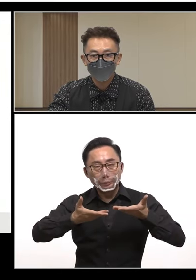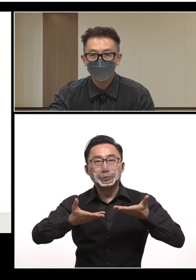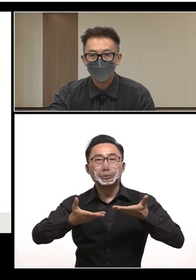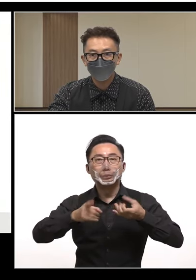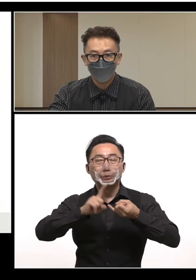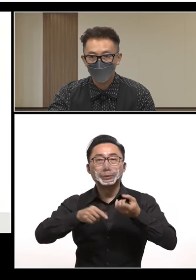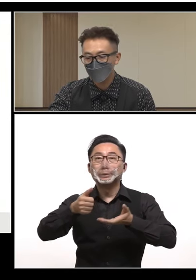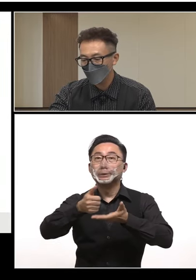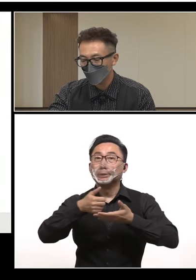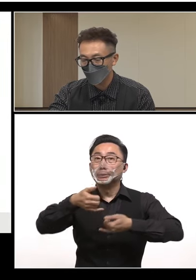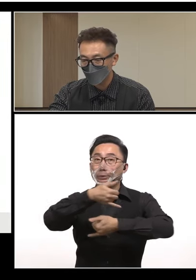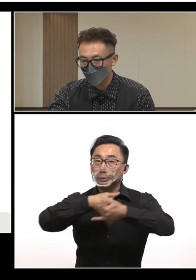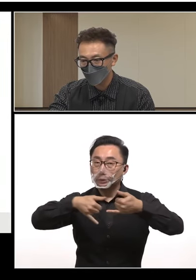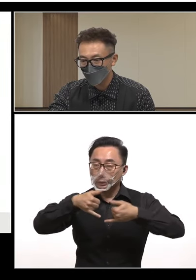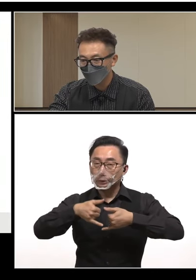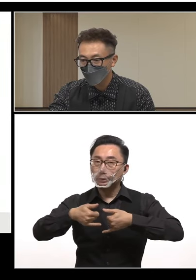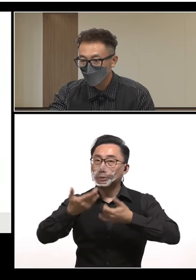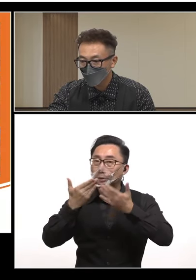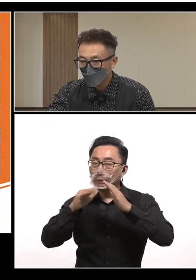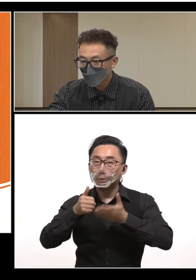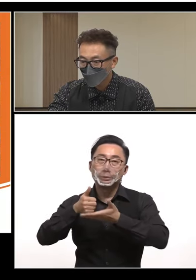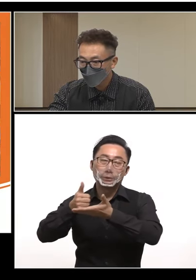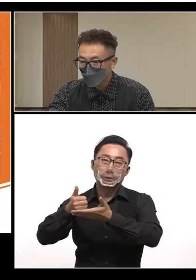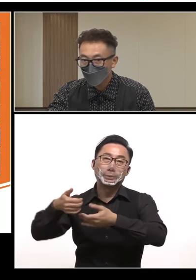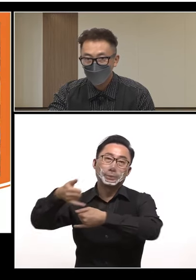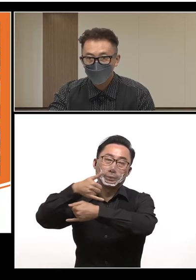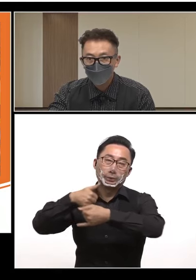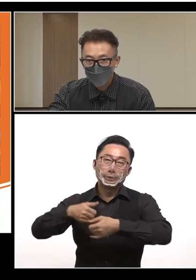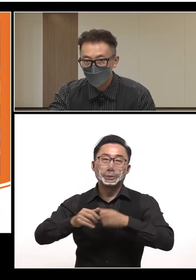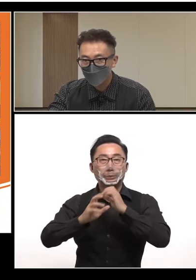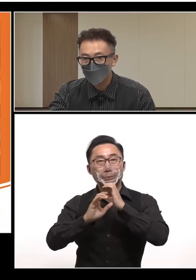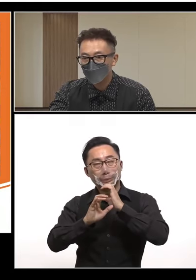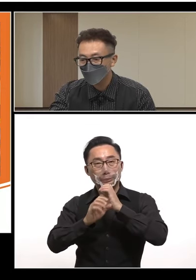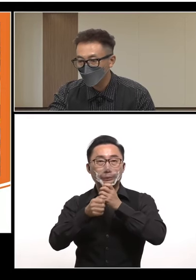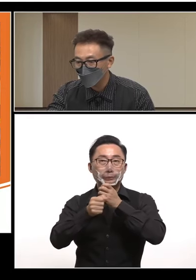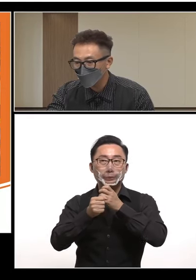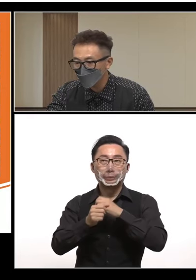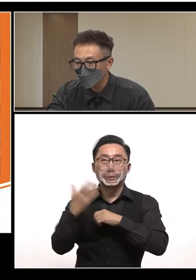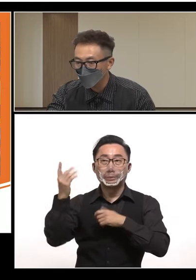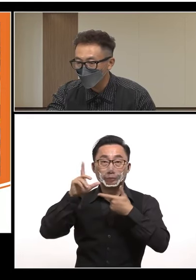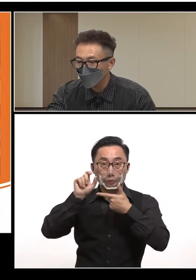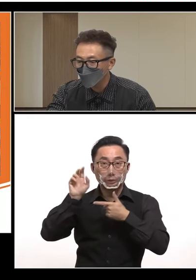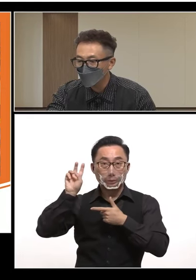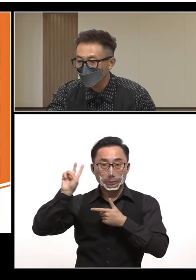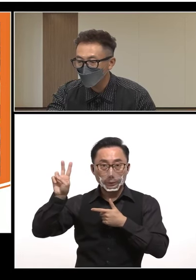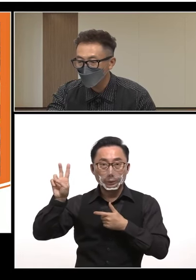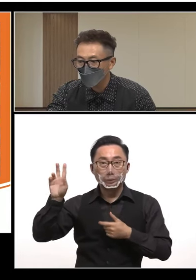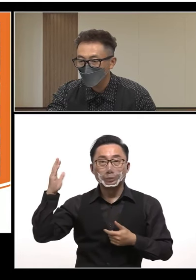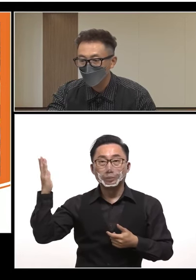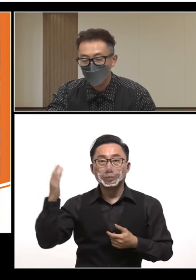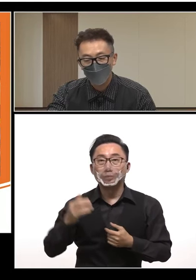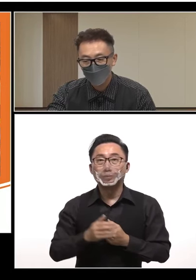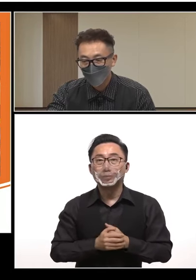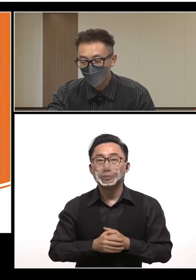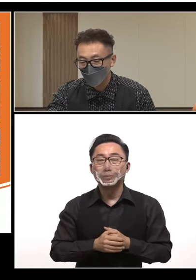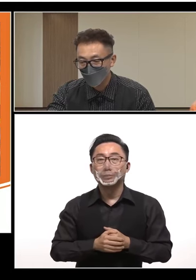嘅機構啊學校都會邀請我哋去演出嘅。咁啲相片啦，大家都見到咁有好多唔